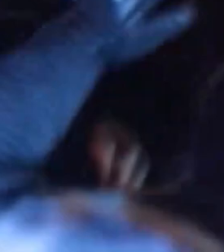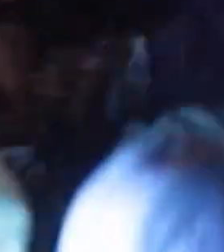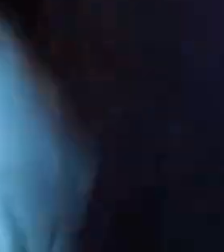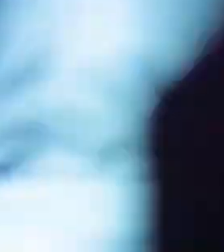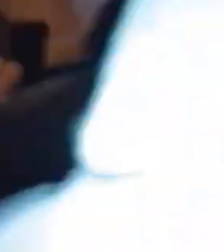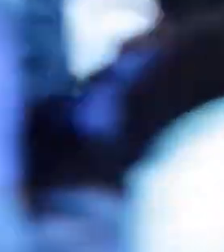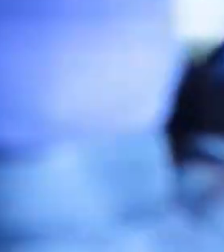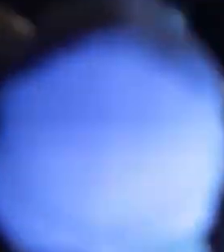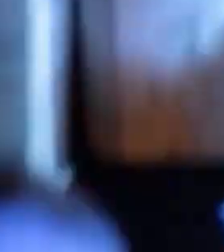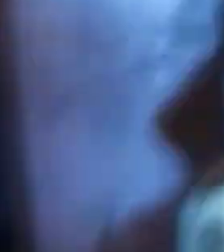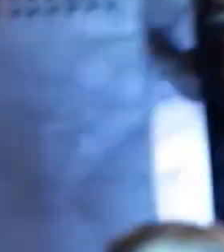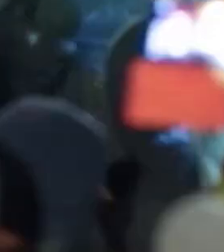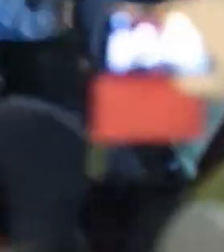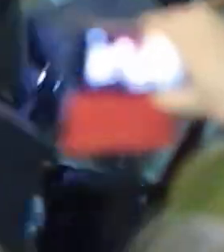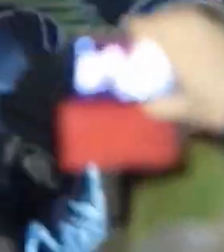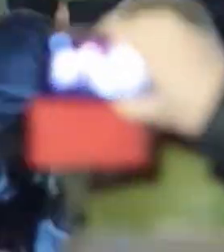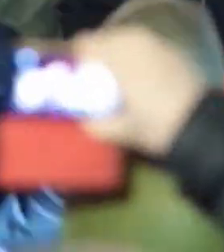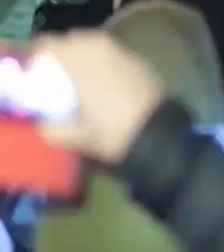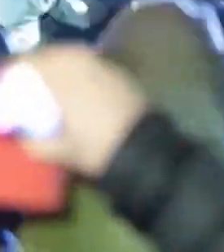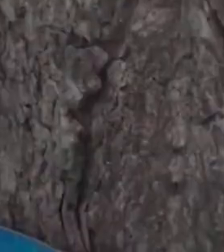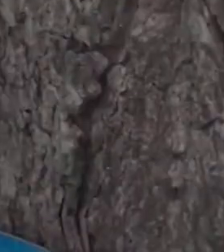сотні і сотні побитих і